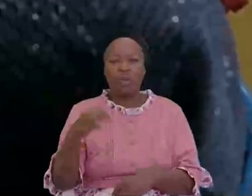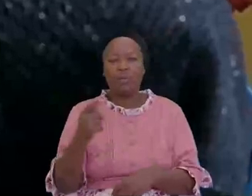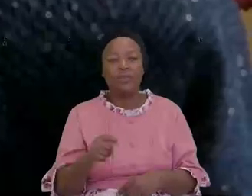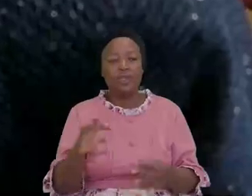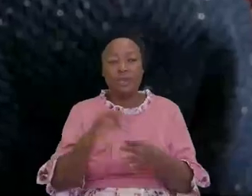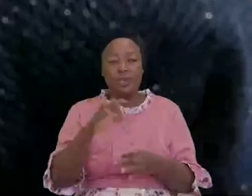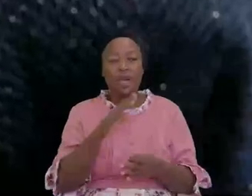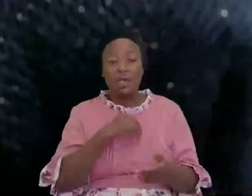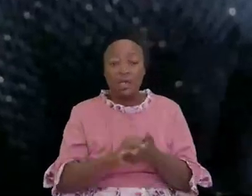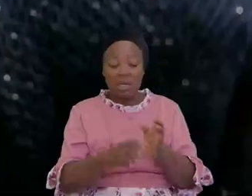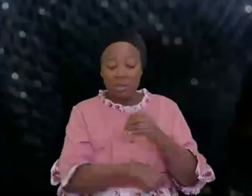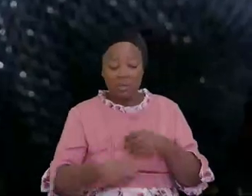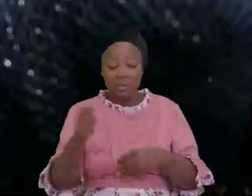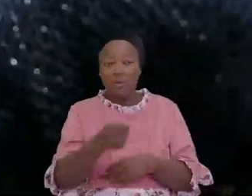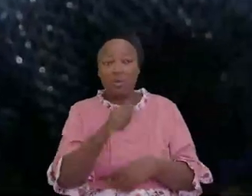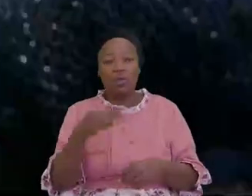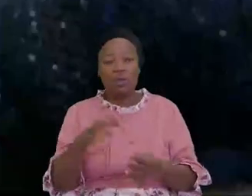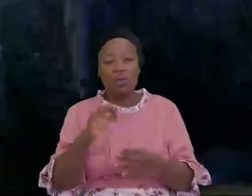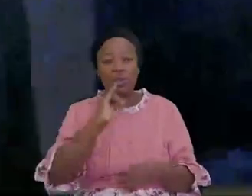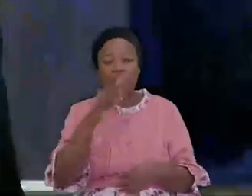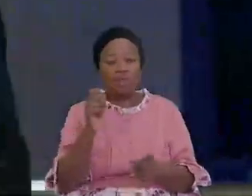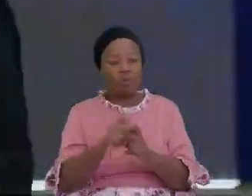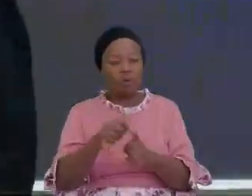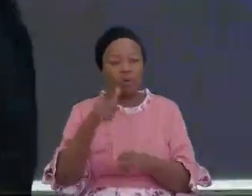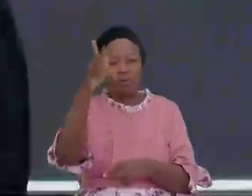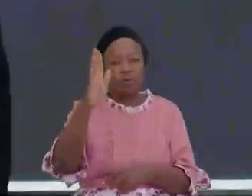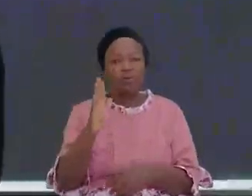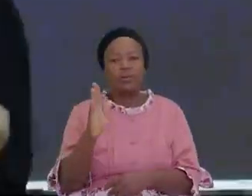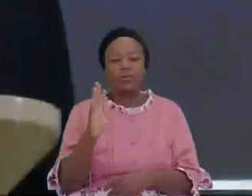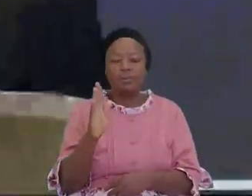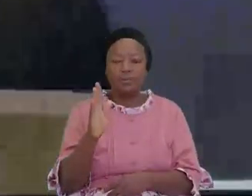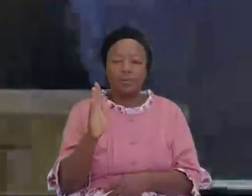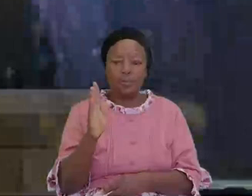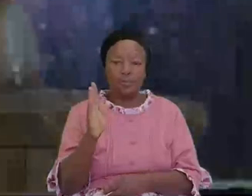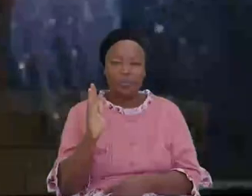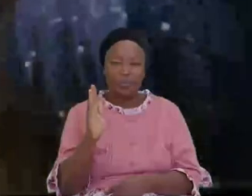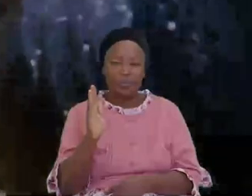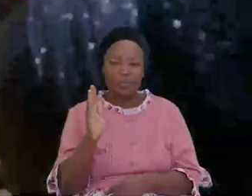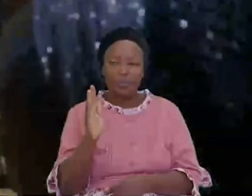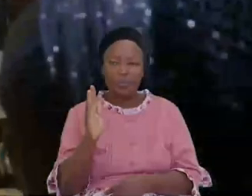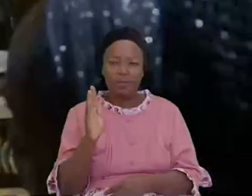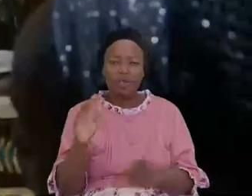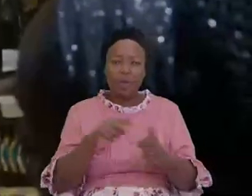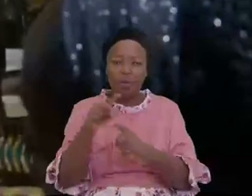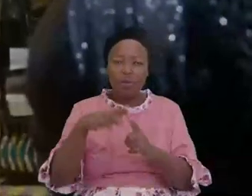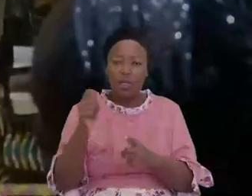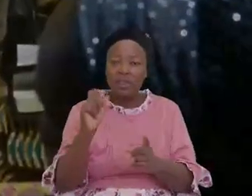Alors il dit, prenez l'épée de l'esprit. Et cette épée de l'esprit, c'est la parole de Dieu.